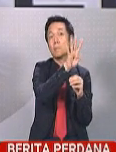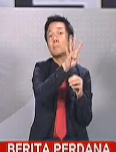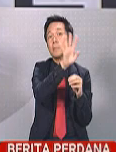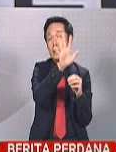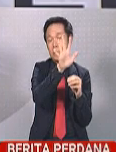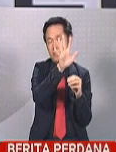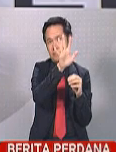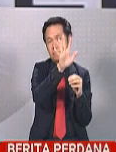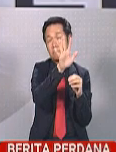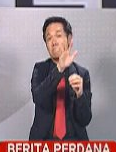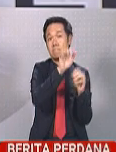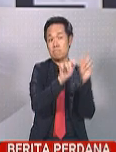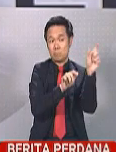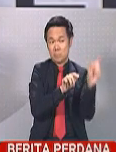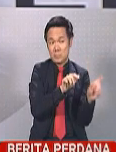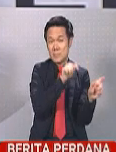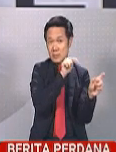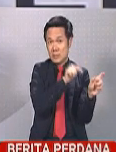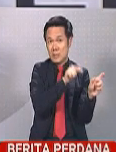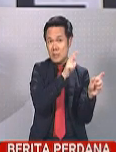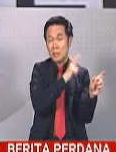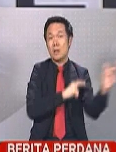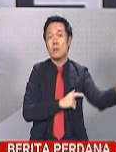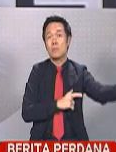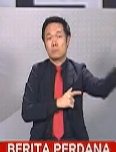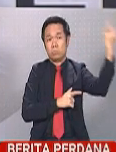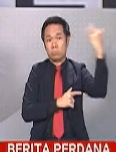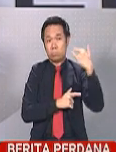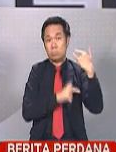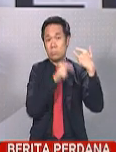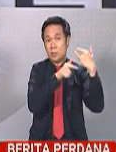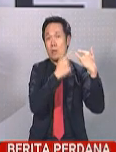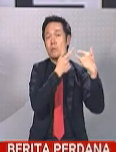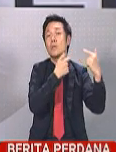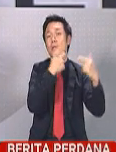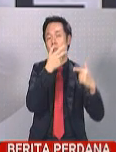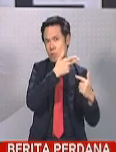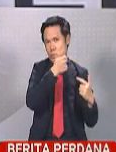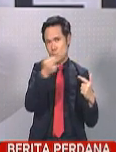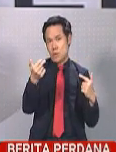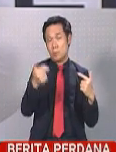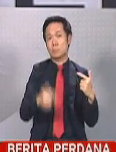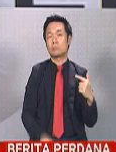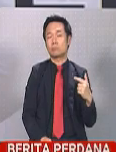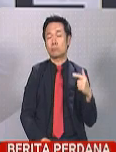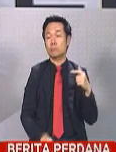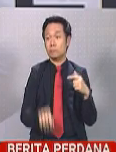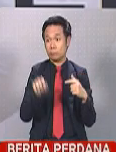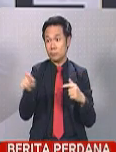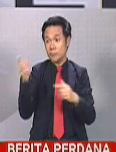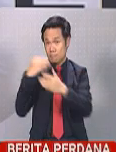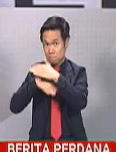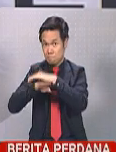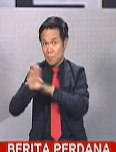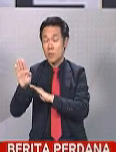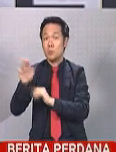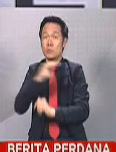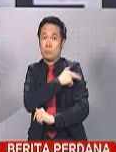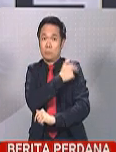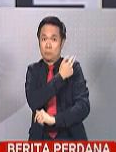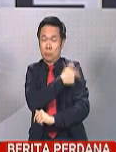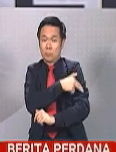1,345 yang mempunyai sejarah pulang pada negara Indonesia. Beliau telah dirawat di Hospital Sungai Buloh, Selangor